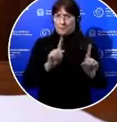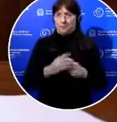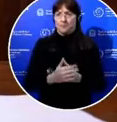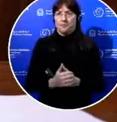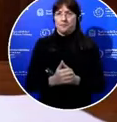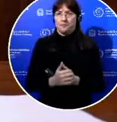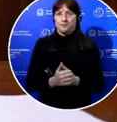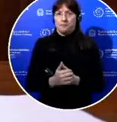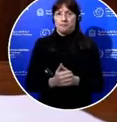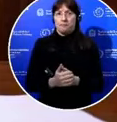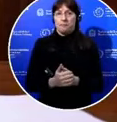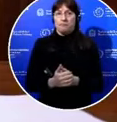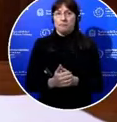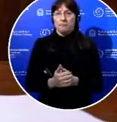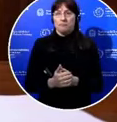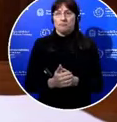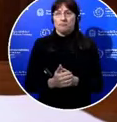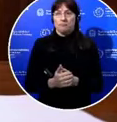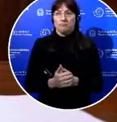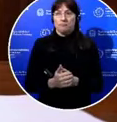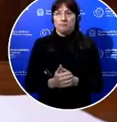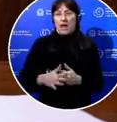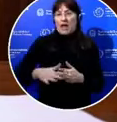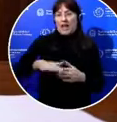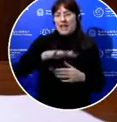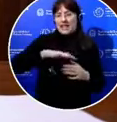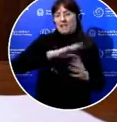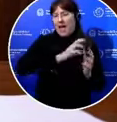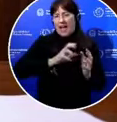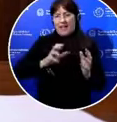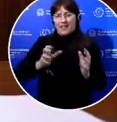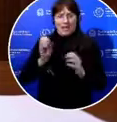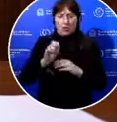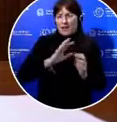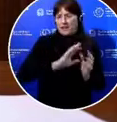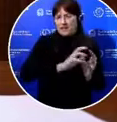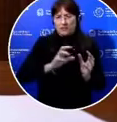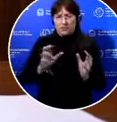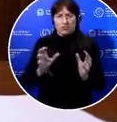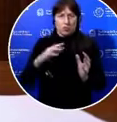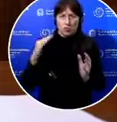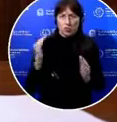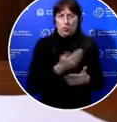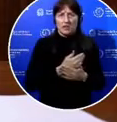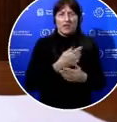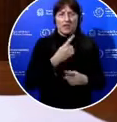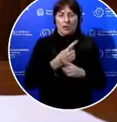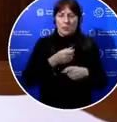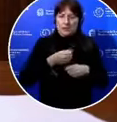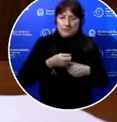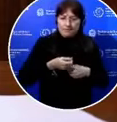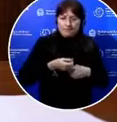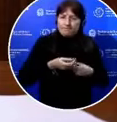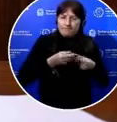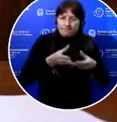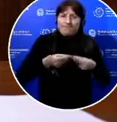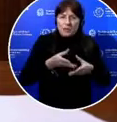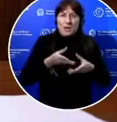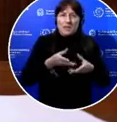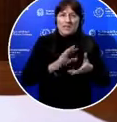bisogna sviluppare a tutti i livelli educativi una conoscenza delle